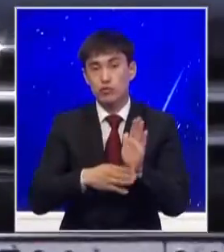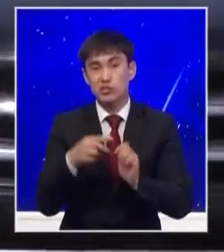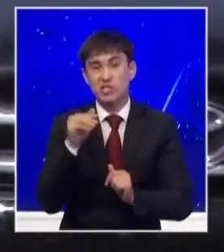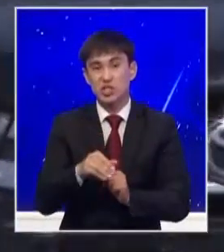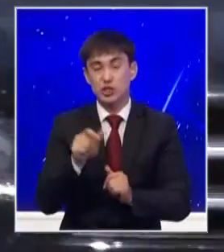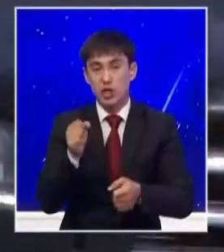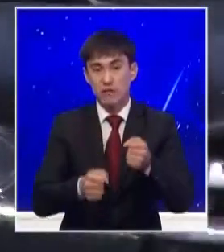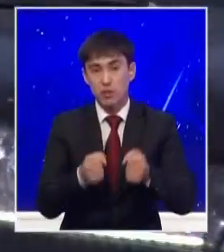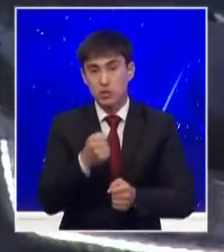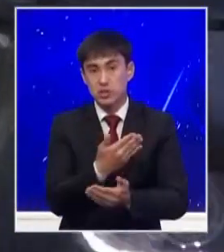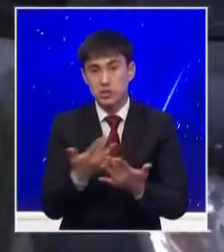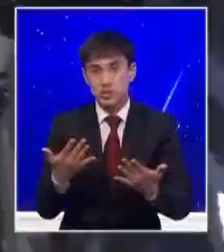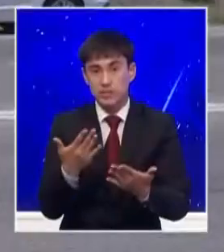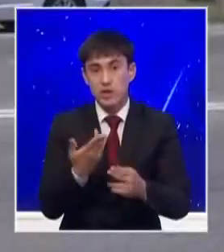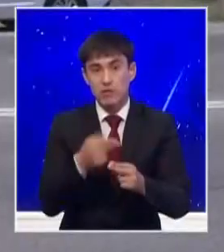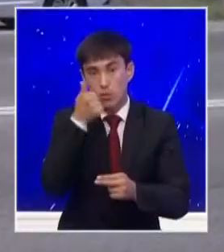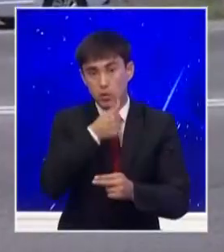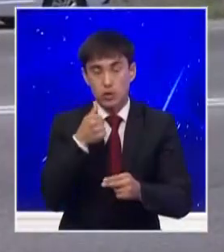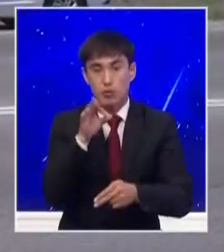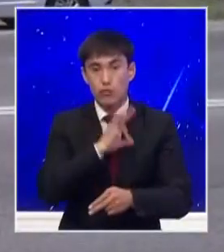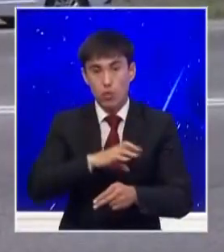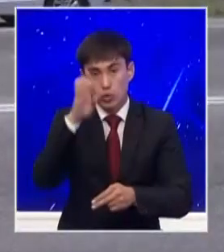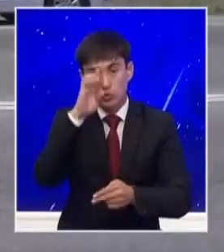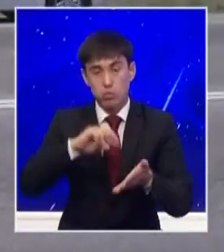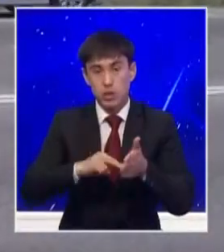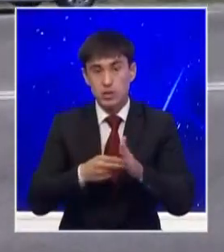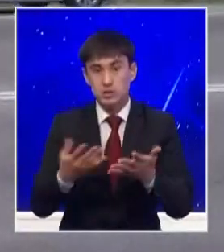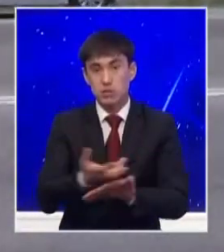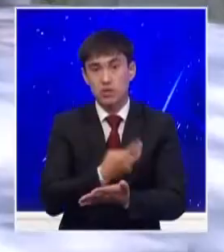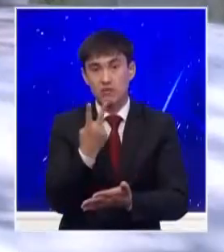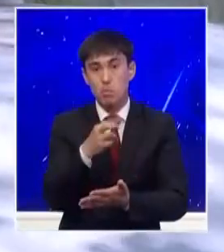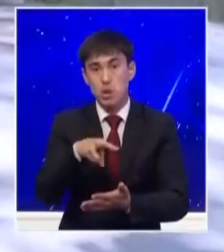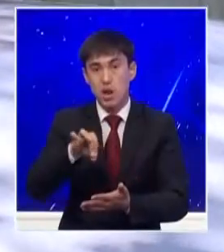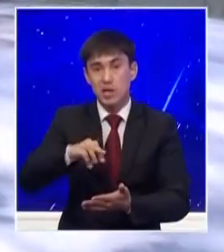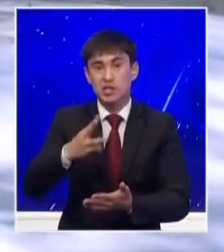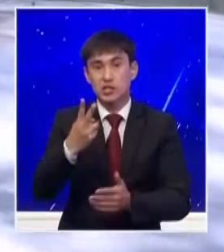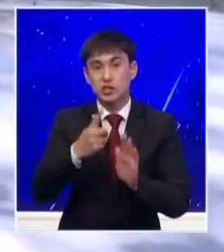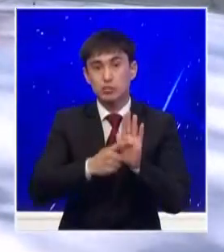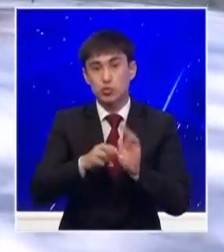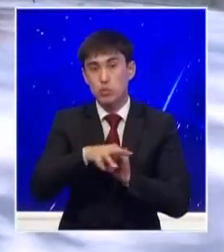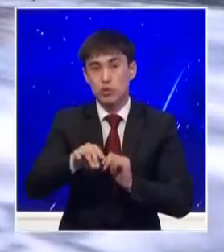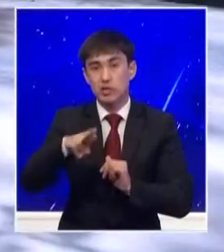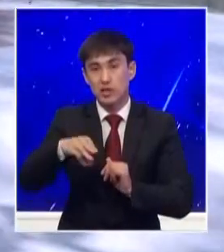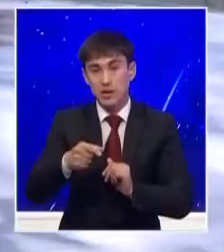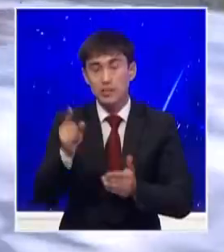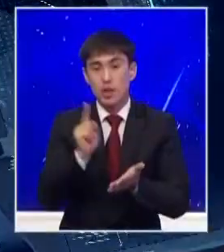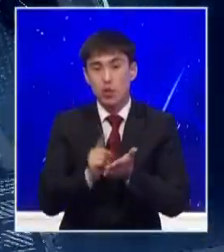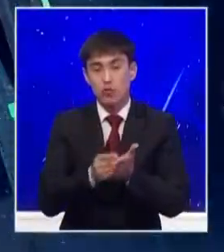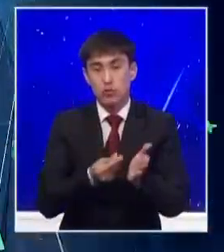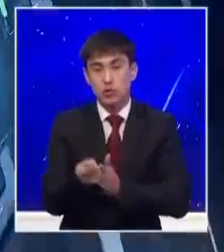тысяч автотранспортных средств. В этом году в доход государства планируется собрать 2 миллиарда 700 миллионов тенге налоговых